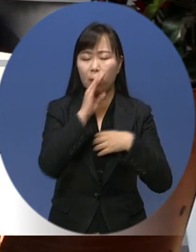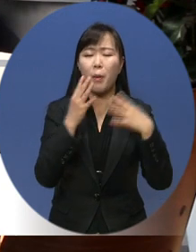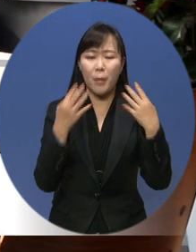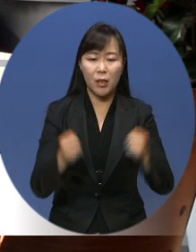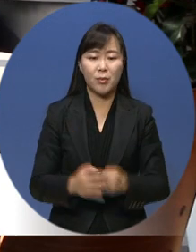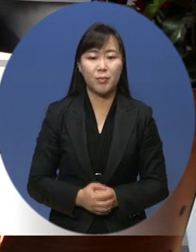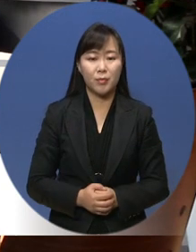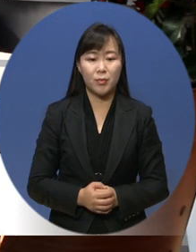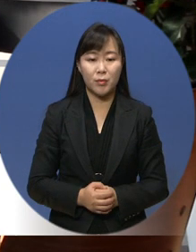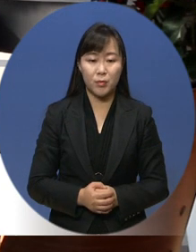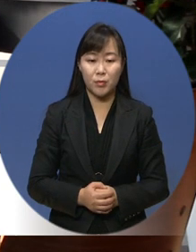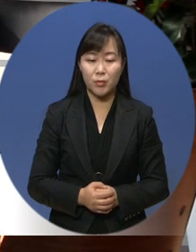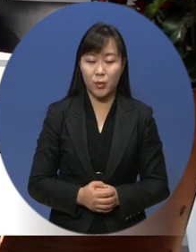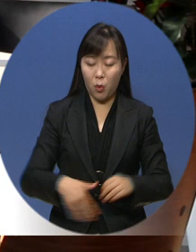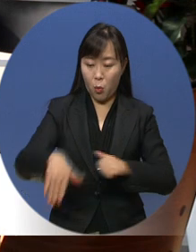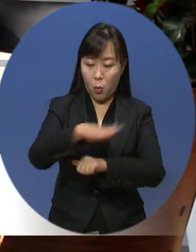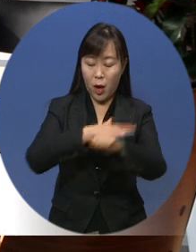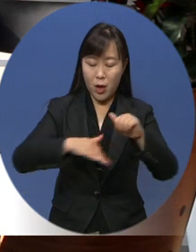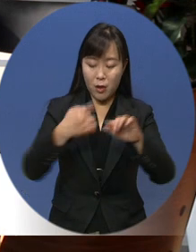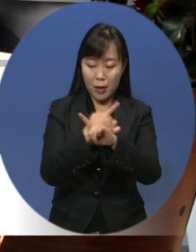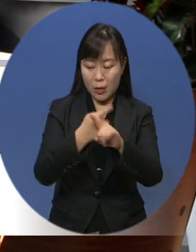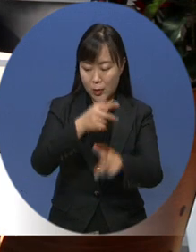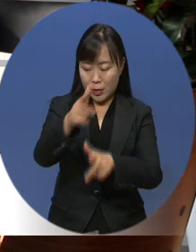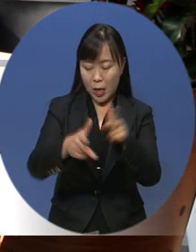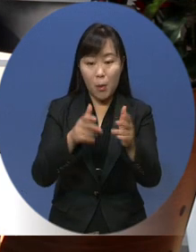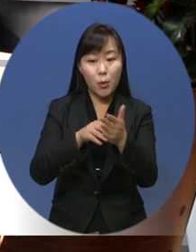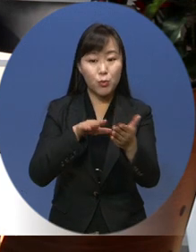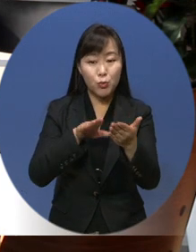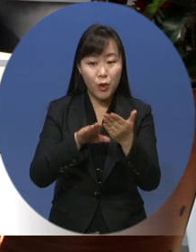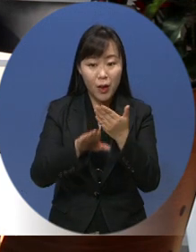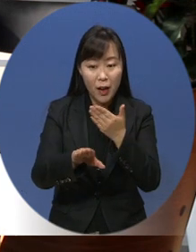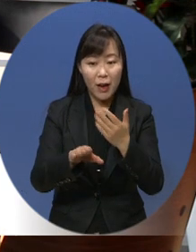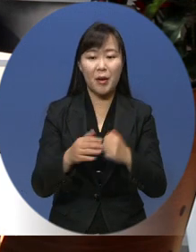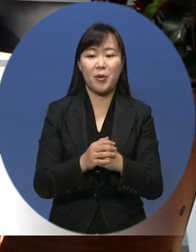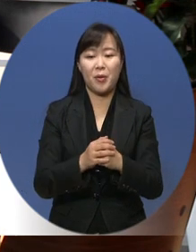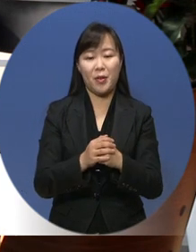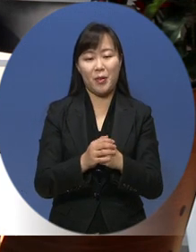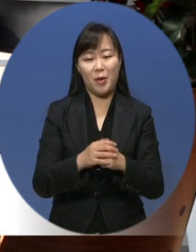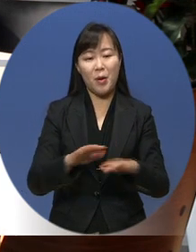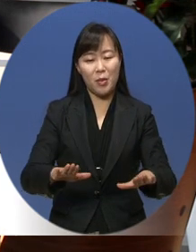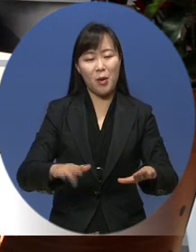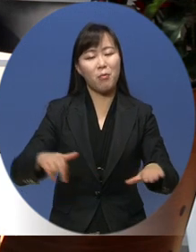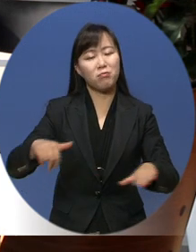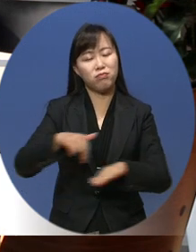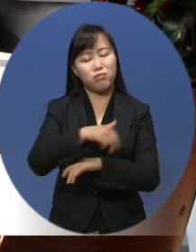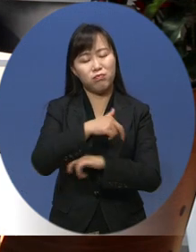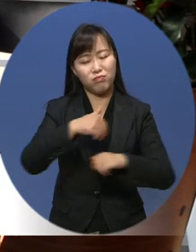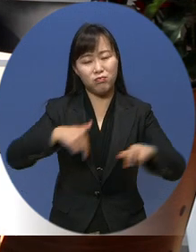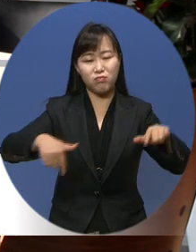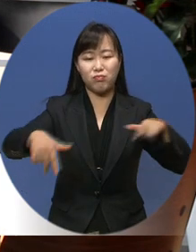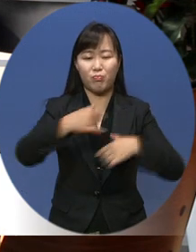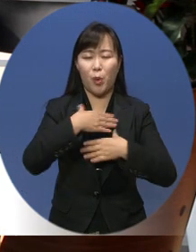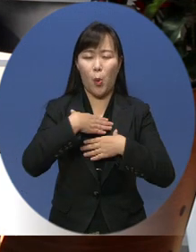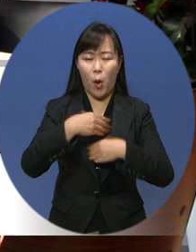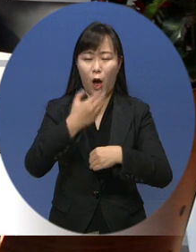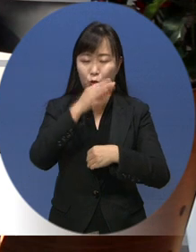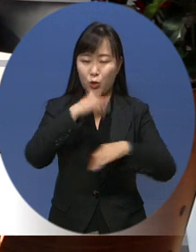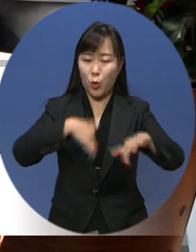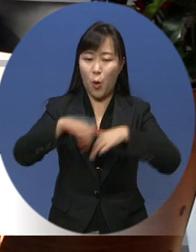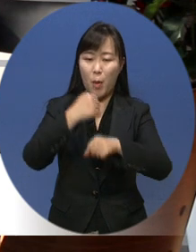썼거든요 인제 환경개선 사업을 하고 나서 편안하게 다질 수 있는 거리를 만들어 줄